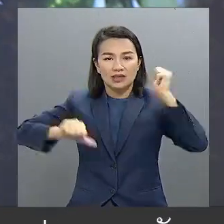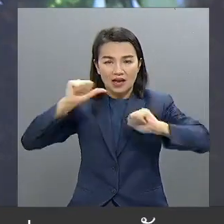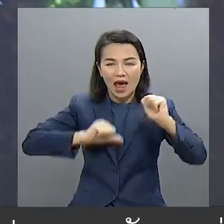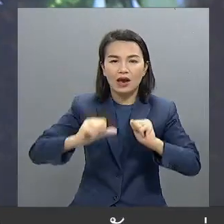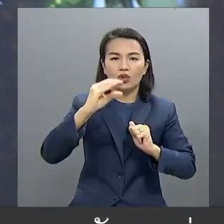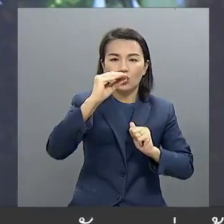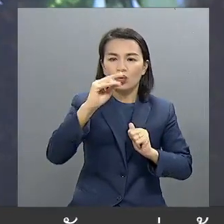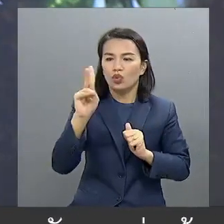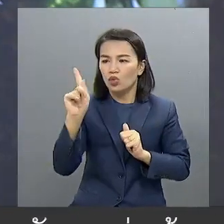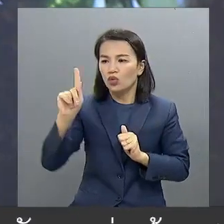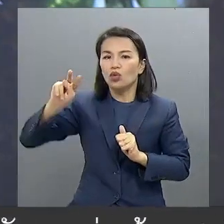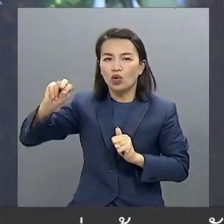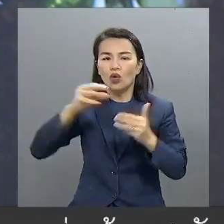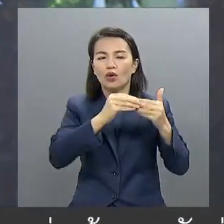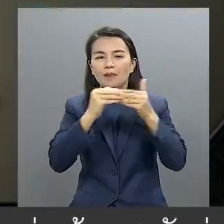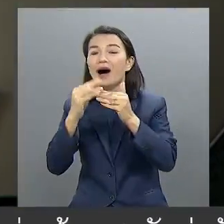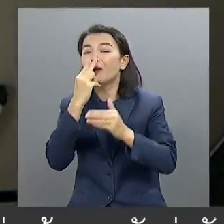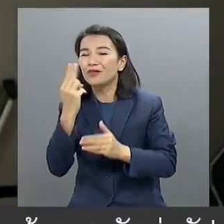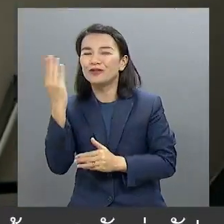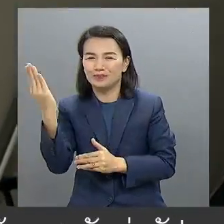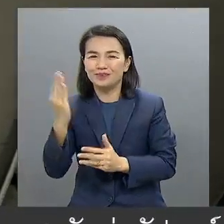นอง